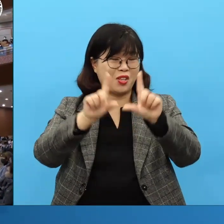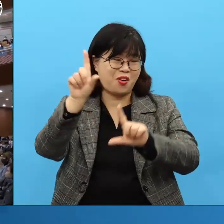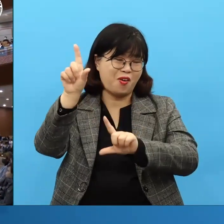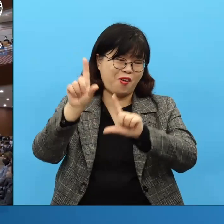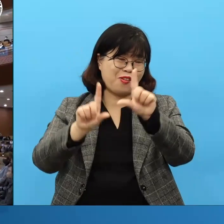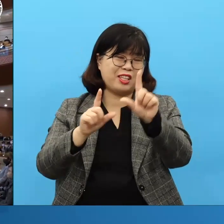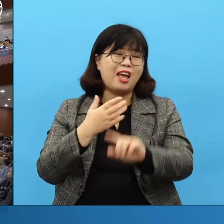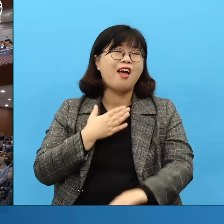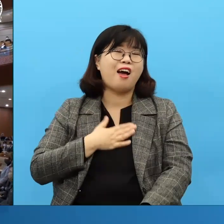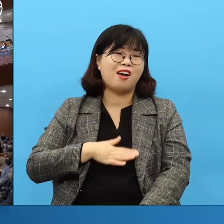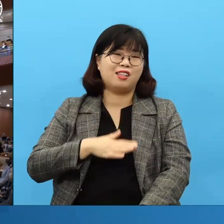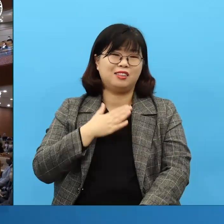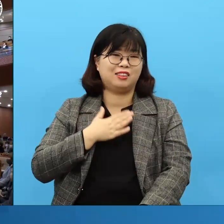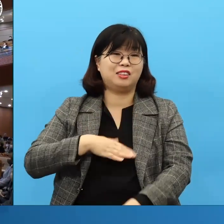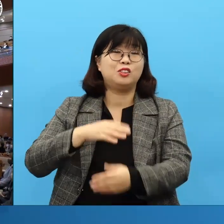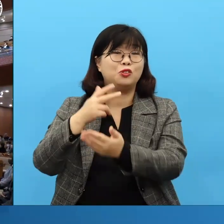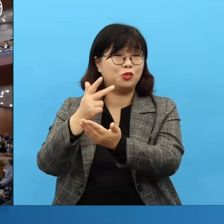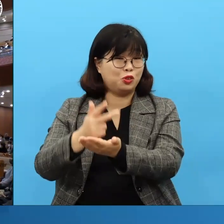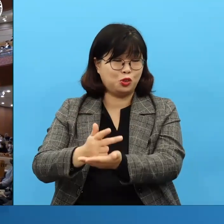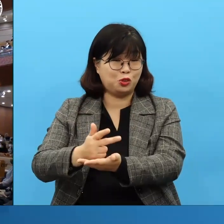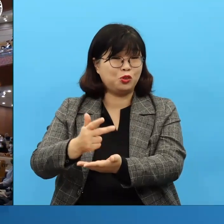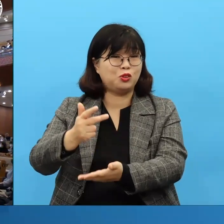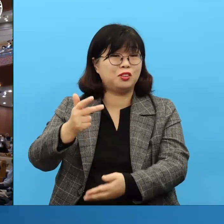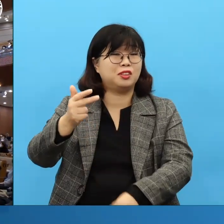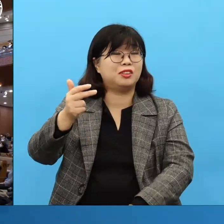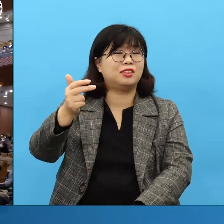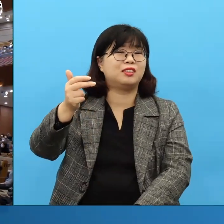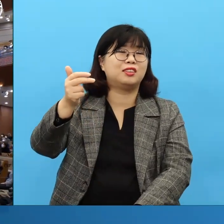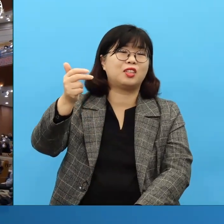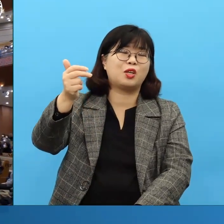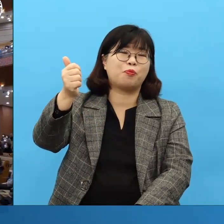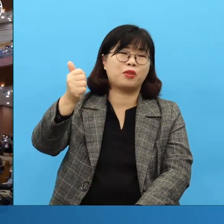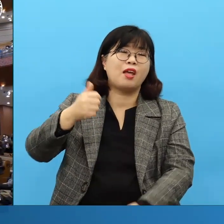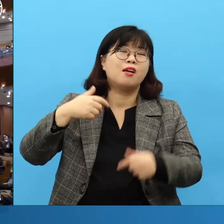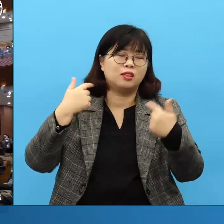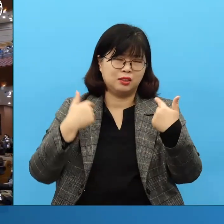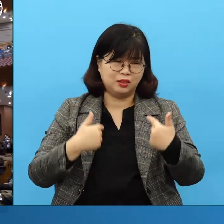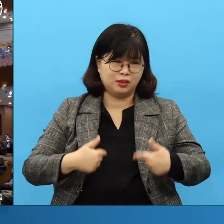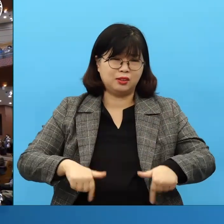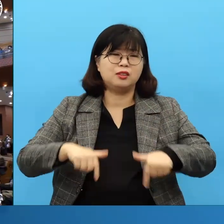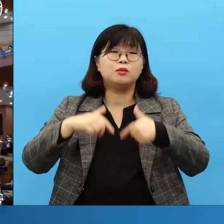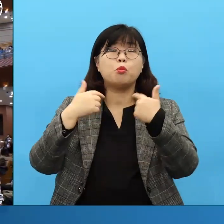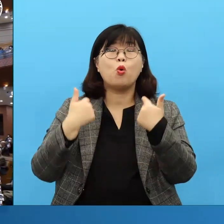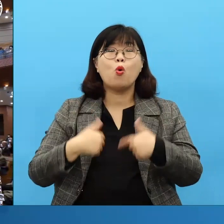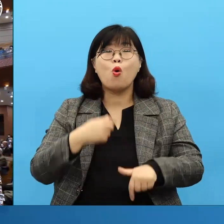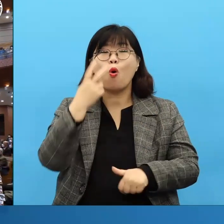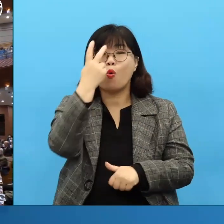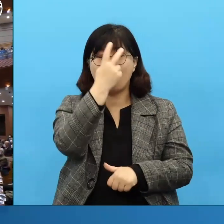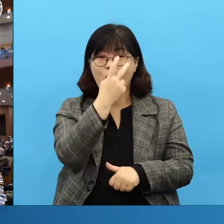영변 하시는 주님 늘